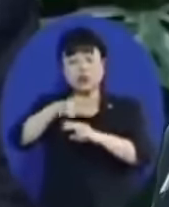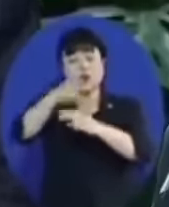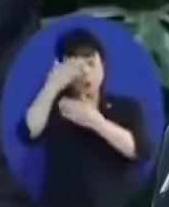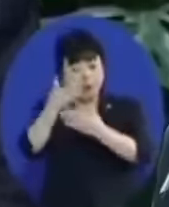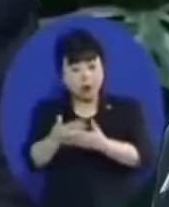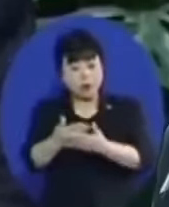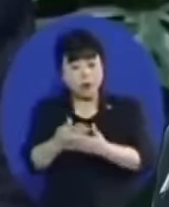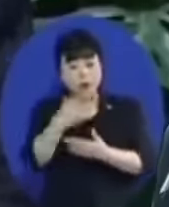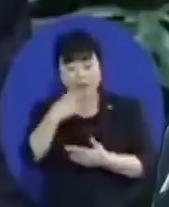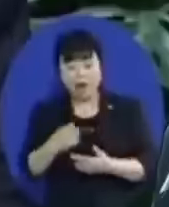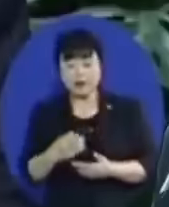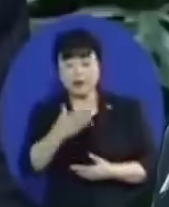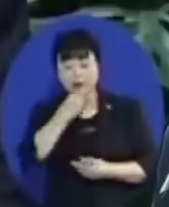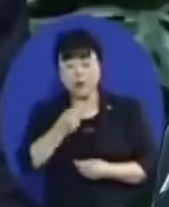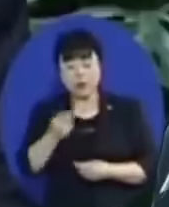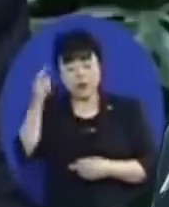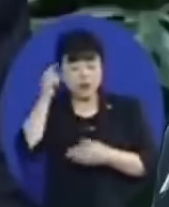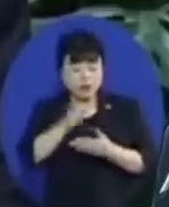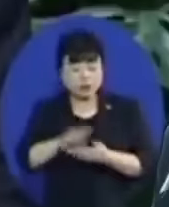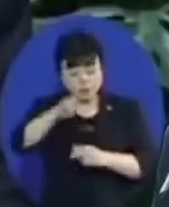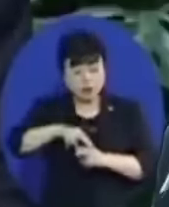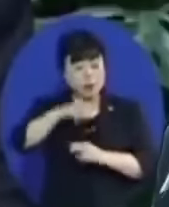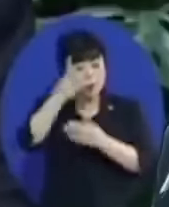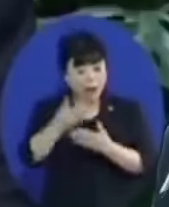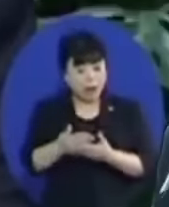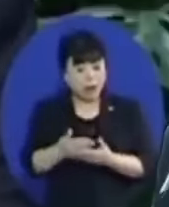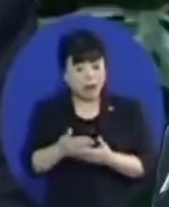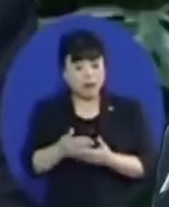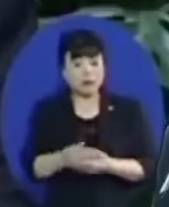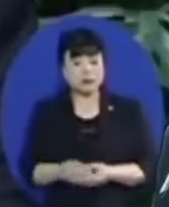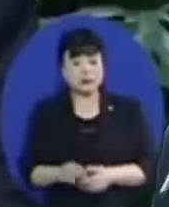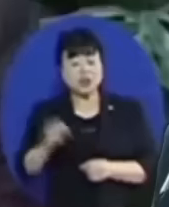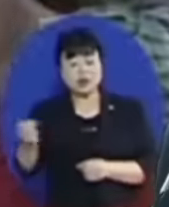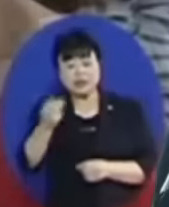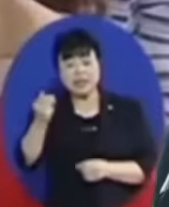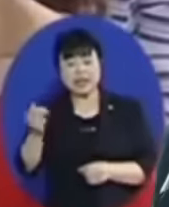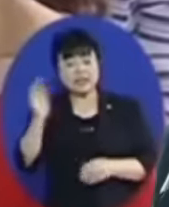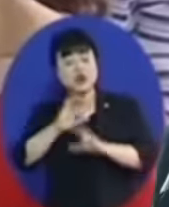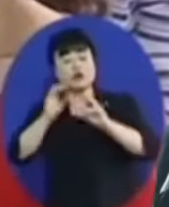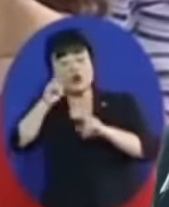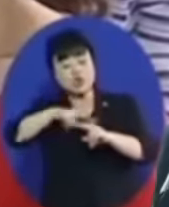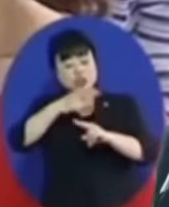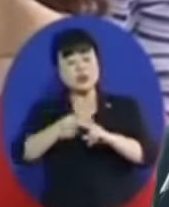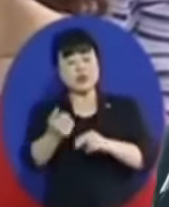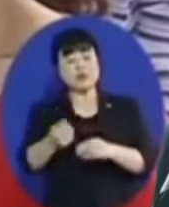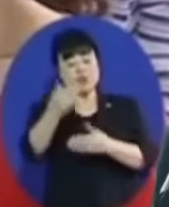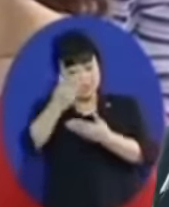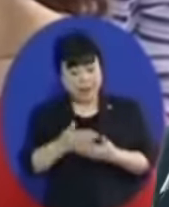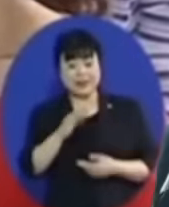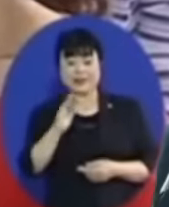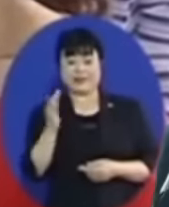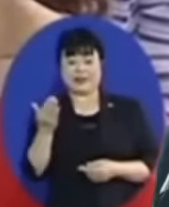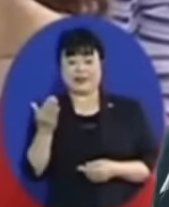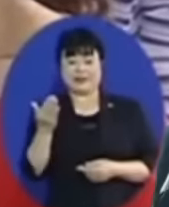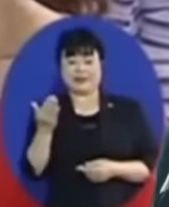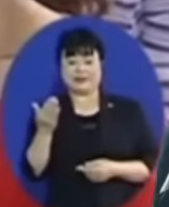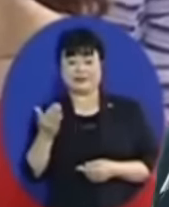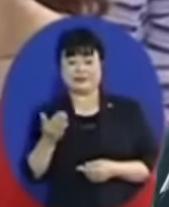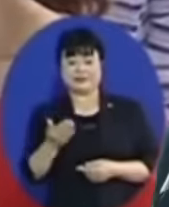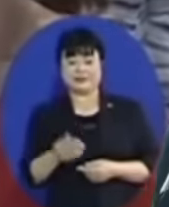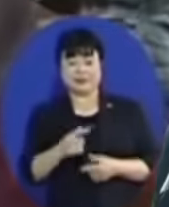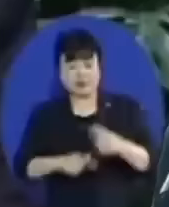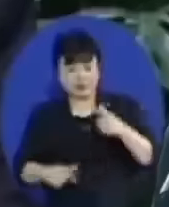받고 아브라함의 복과 형통을 선물로 받고 부활 영생 천국을 선물로 이미 받게 되는 것입니다.